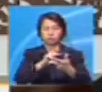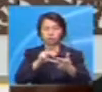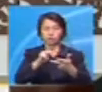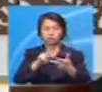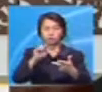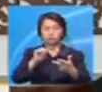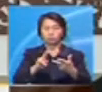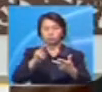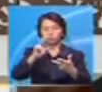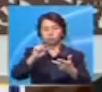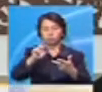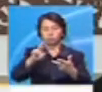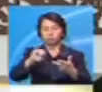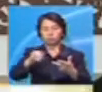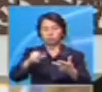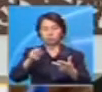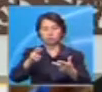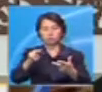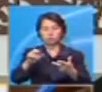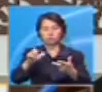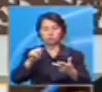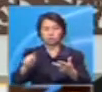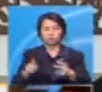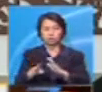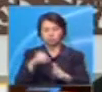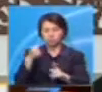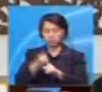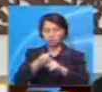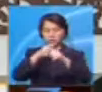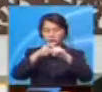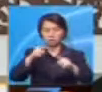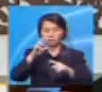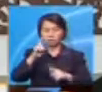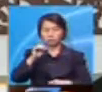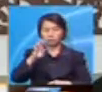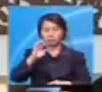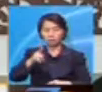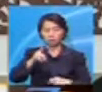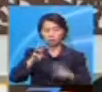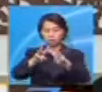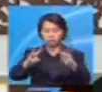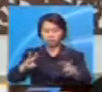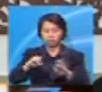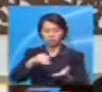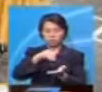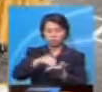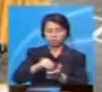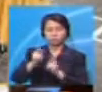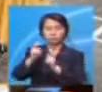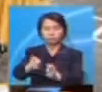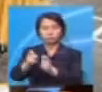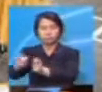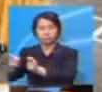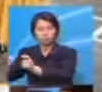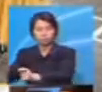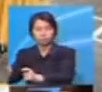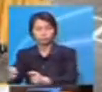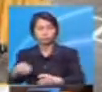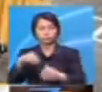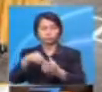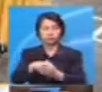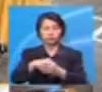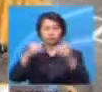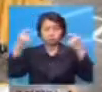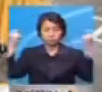Saujana utama hadiah disampaikan oleh pengarah dewan bahasa dan pustaka wilayah Tengah shariful lizan Malik Sempena